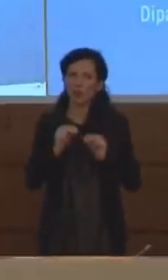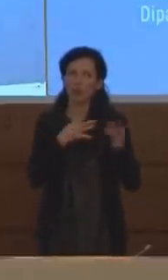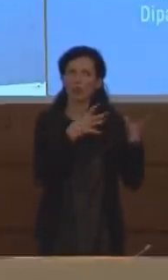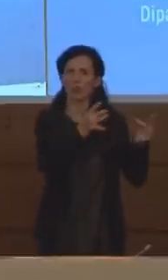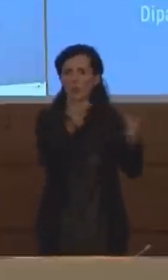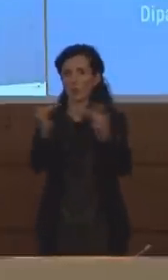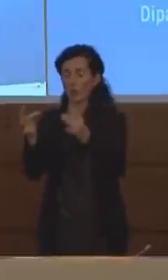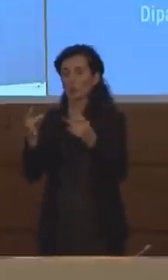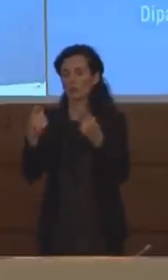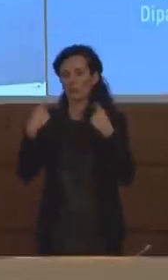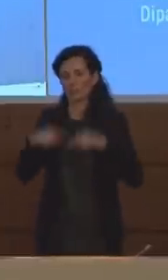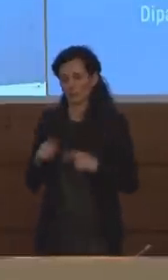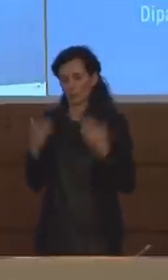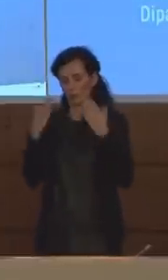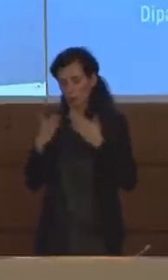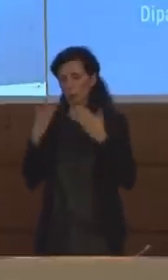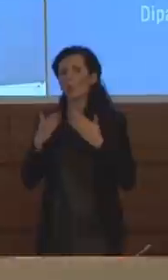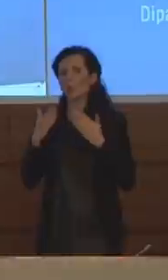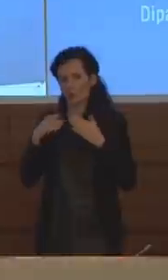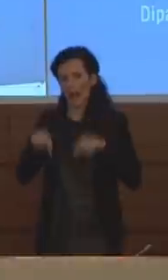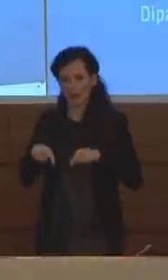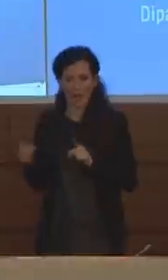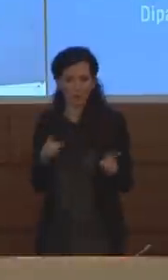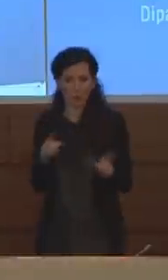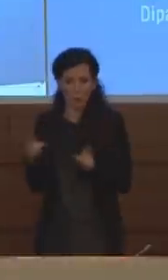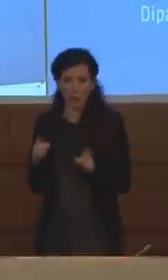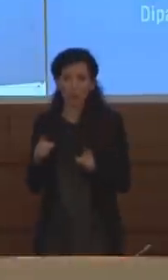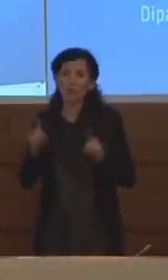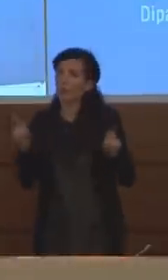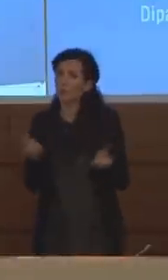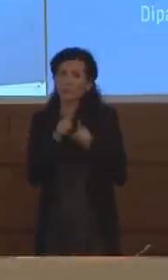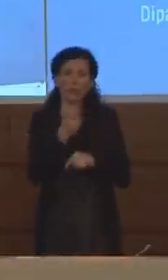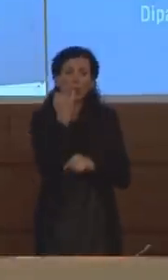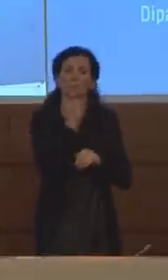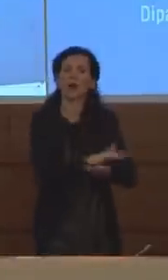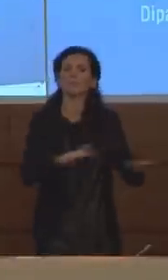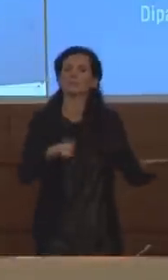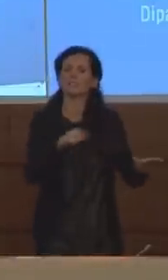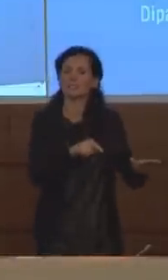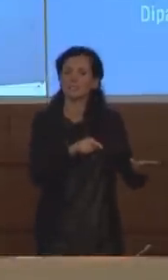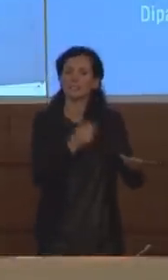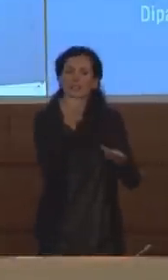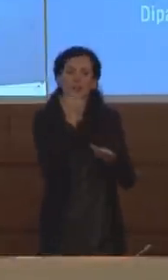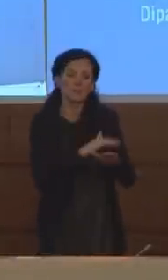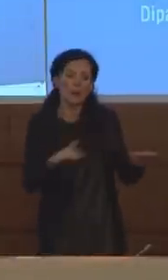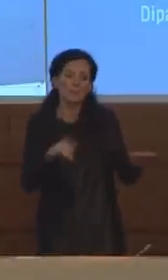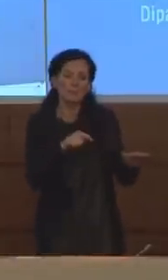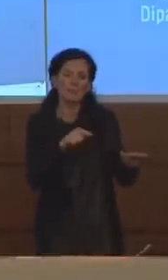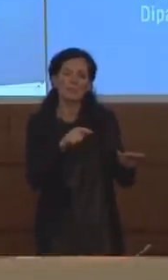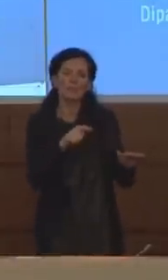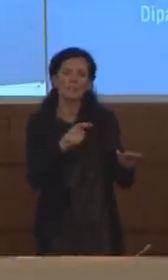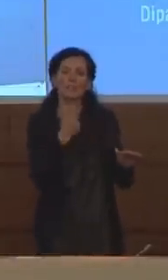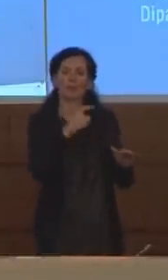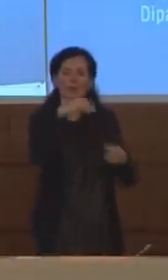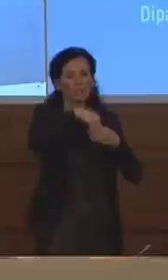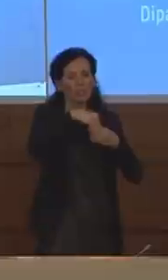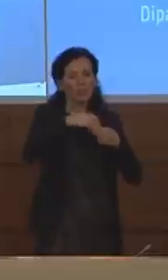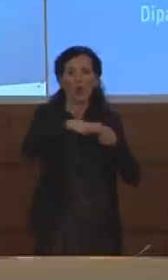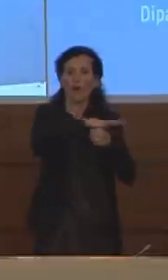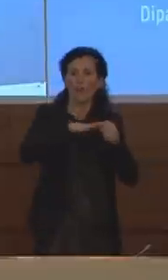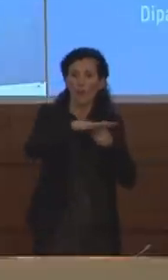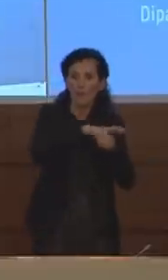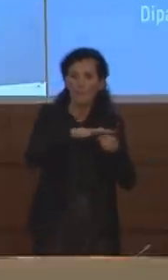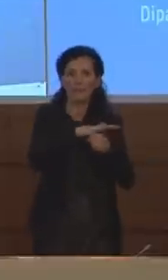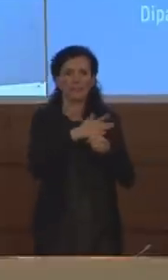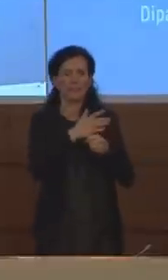valutando il tema dei bambini è un tema importante però è il tema anche di una struttura familiare italiana dove i nonni hanno un ruolo molto importante